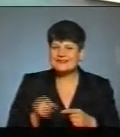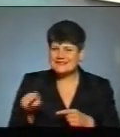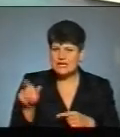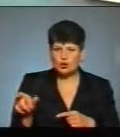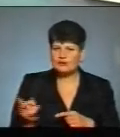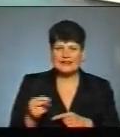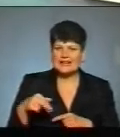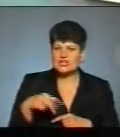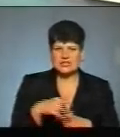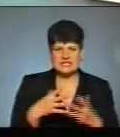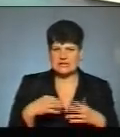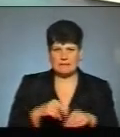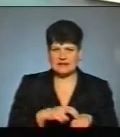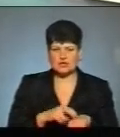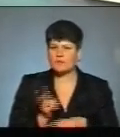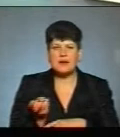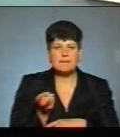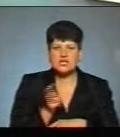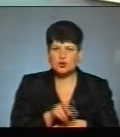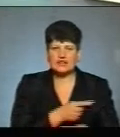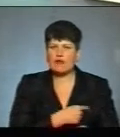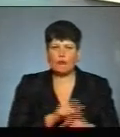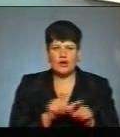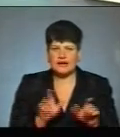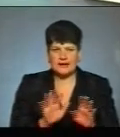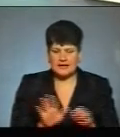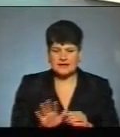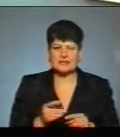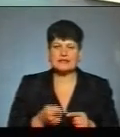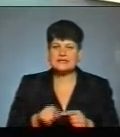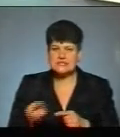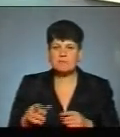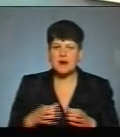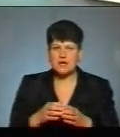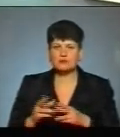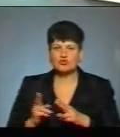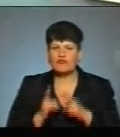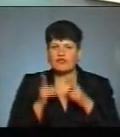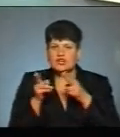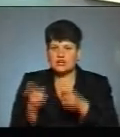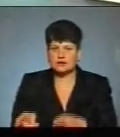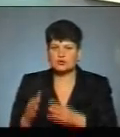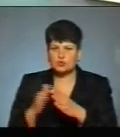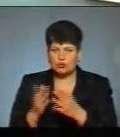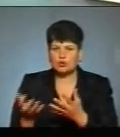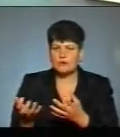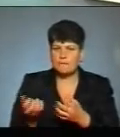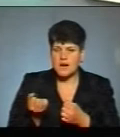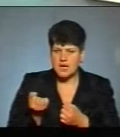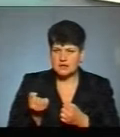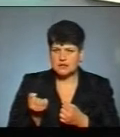свого сімейного лікаря, щоб не приходили в поліклініки, в амбулаторії. Тому ці виїзні бригади будуть виїжджати на дім до цих пацієнтів, будуть брати